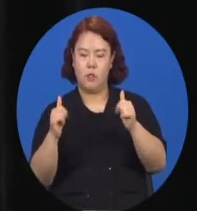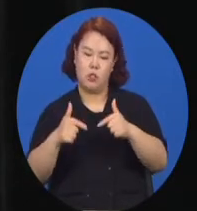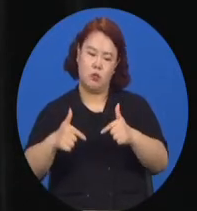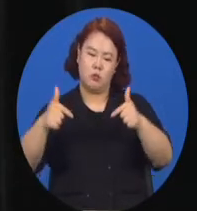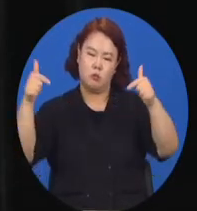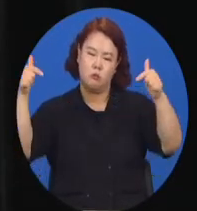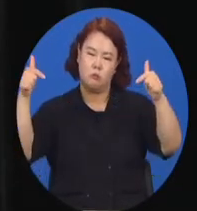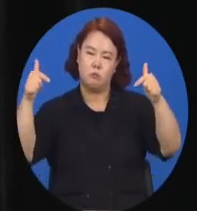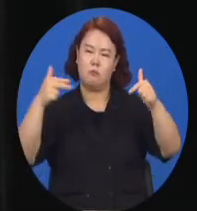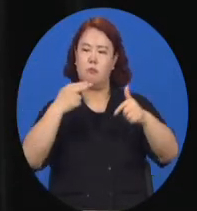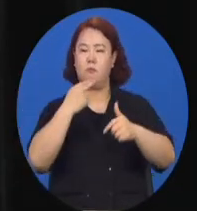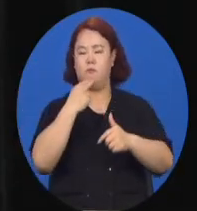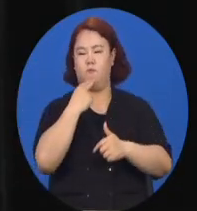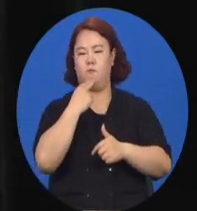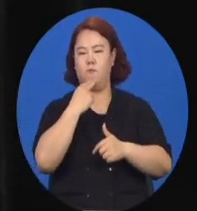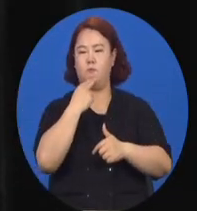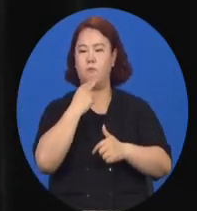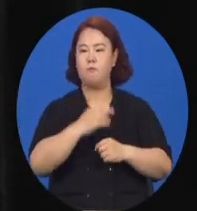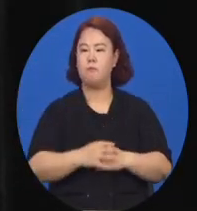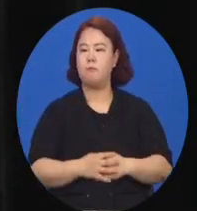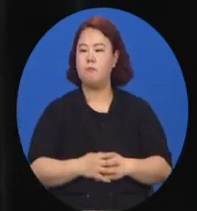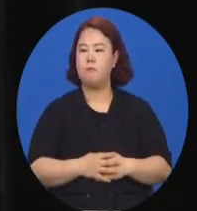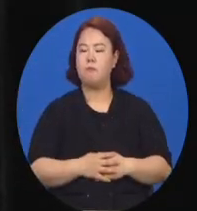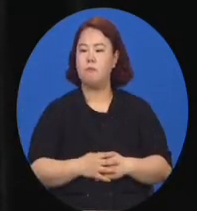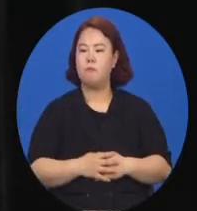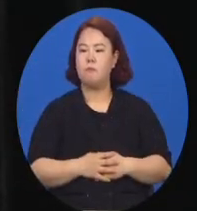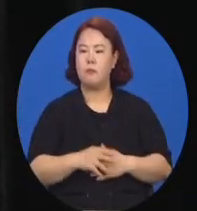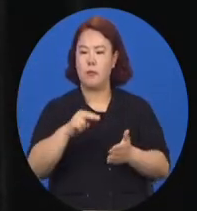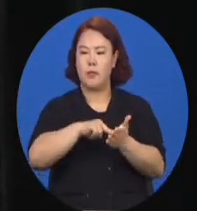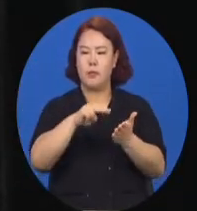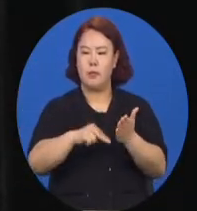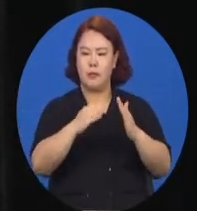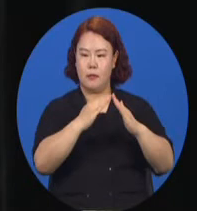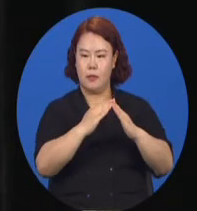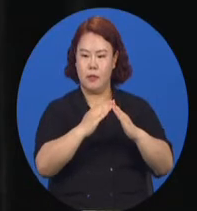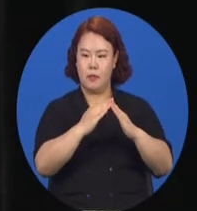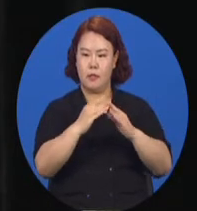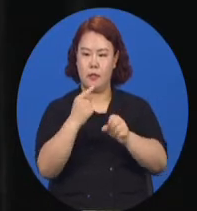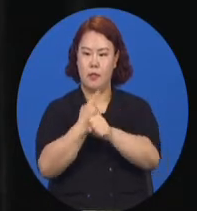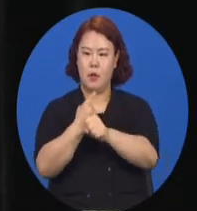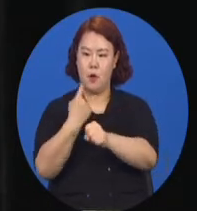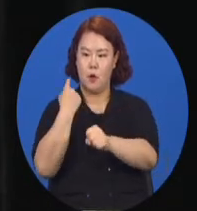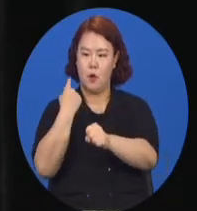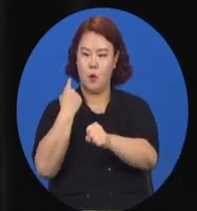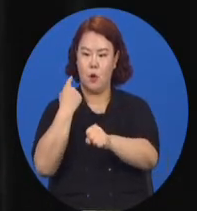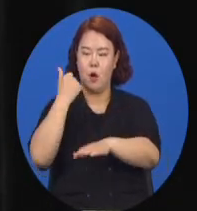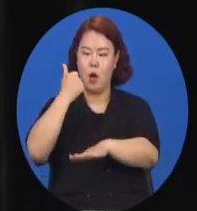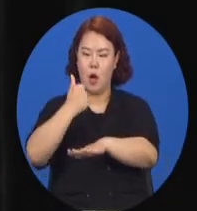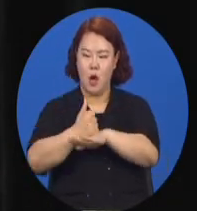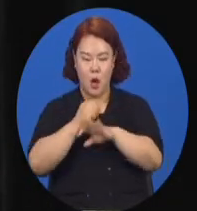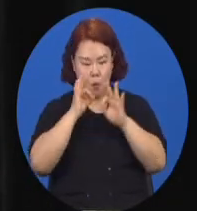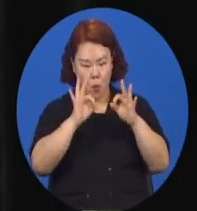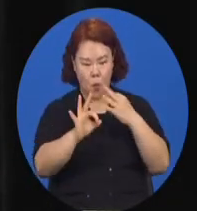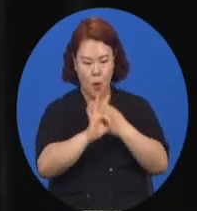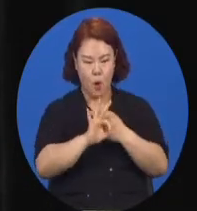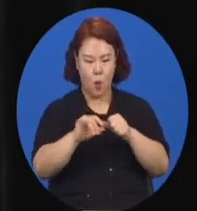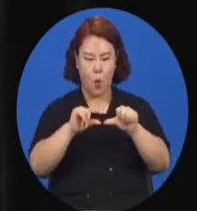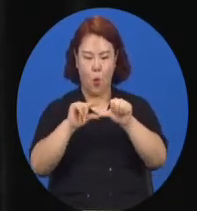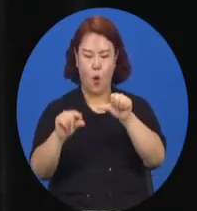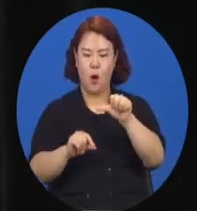증가되는 추세를 장담할 수 없는 상황입니다. 다행히 지난해 말 대비 금년 5월달